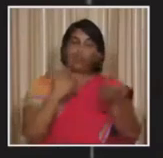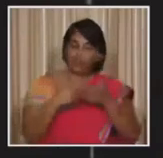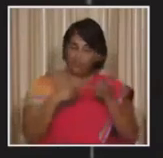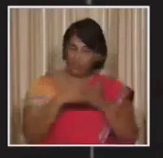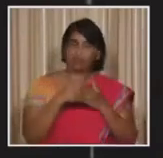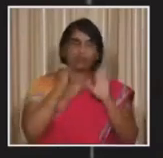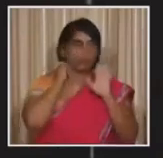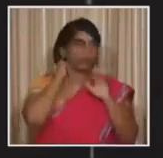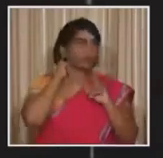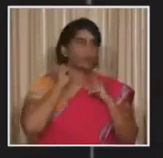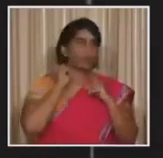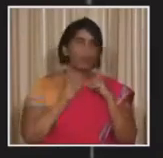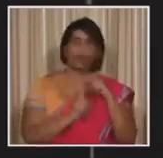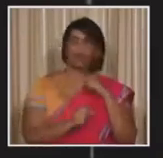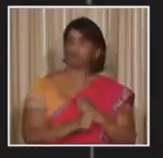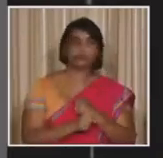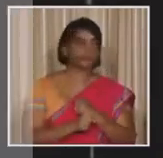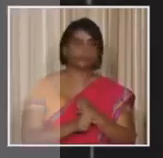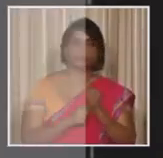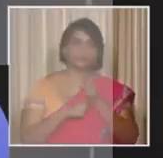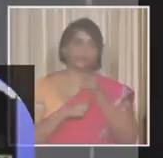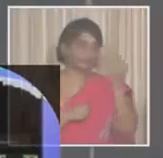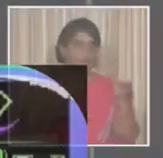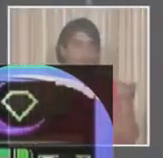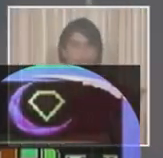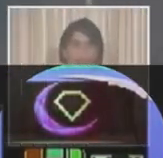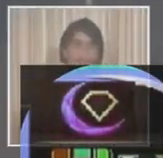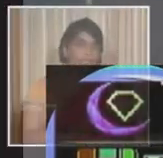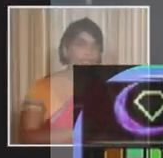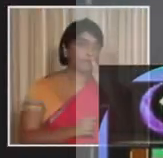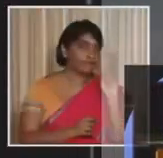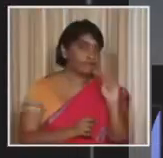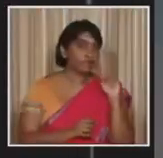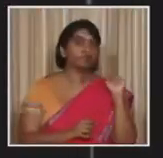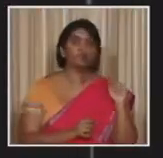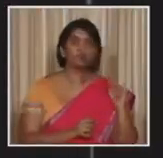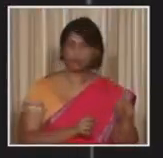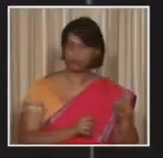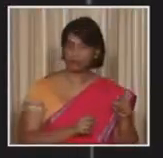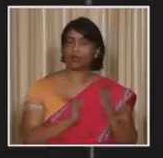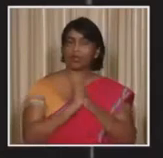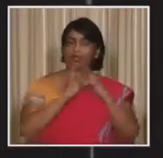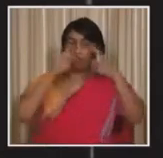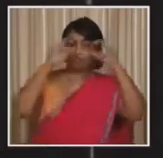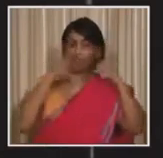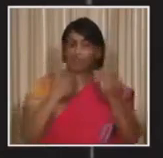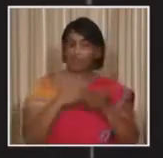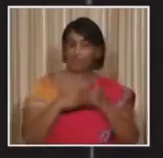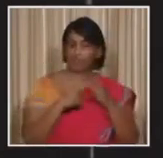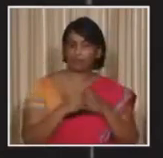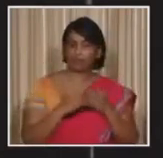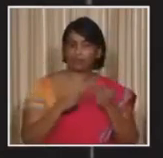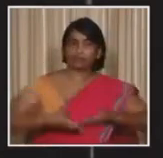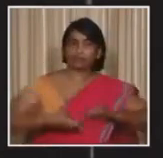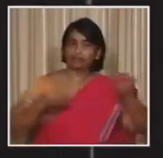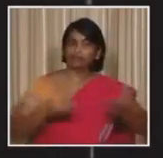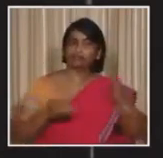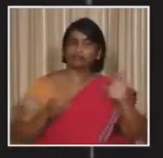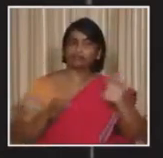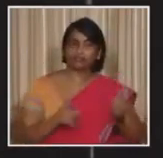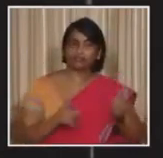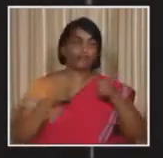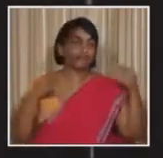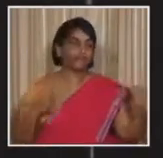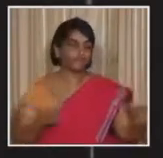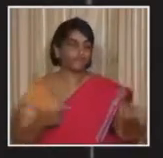நொகடுவா இல்ல மே கோவில கதன் நமுத் அத்தியக்ஷ ஜெனரால் துமா ஏகட்ட இடதிலனே 2020 தமாய் மே சிவ